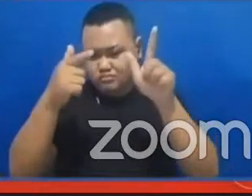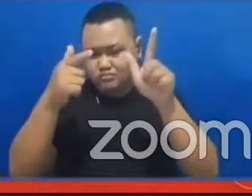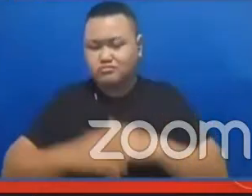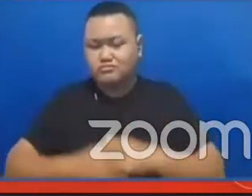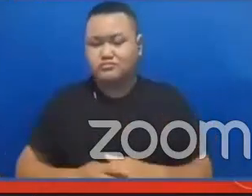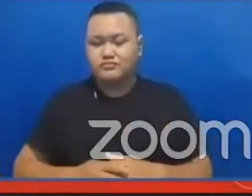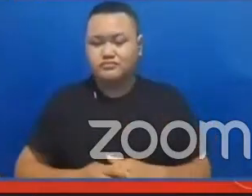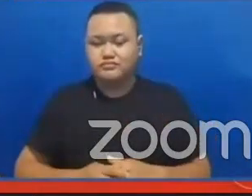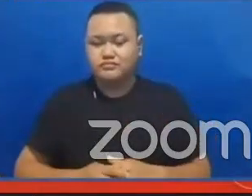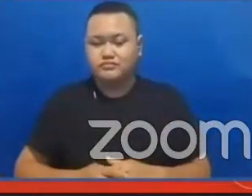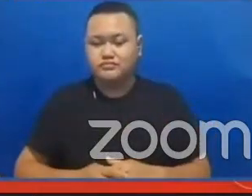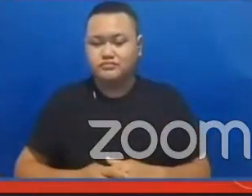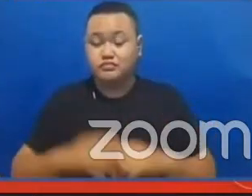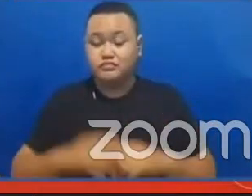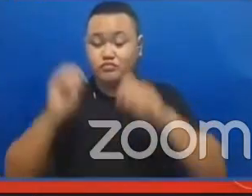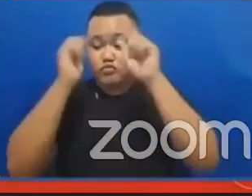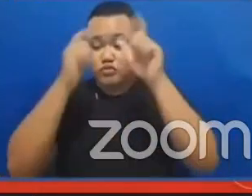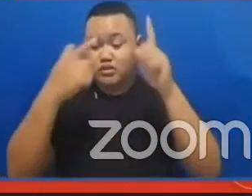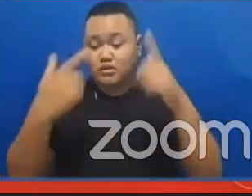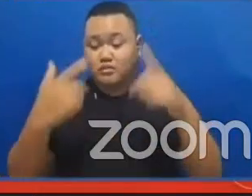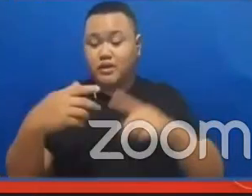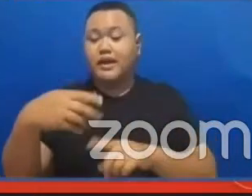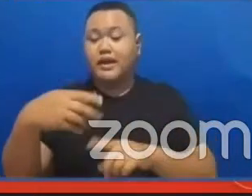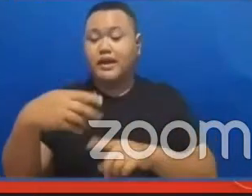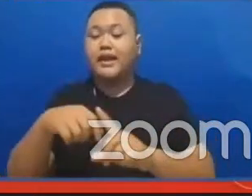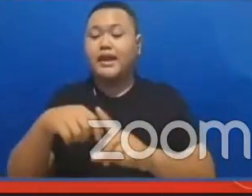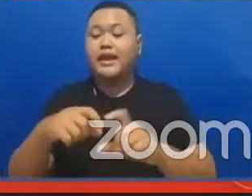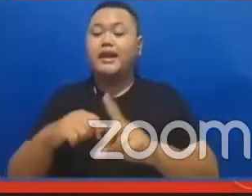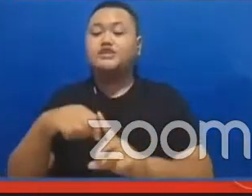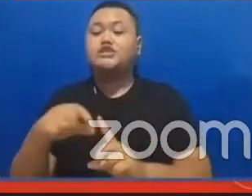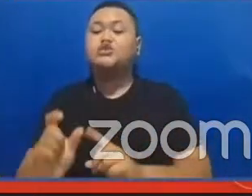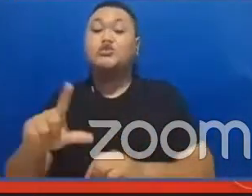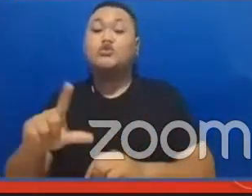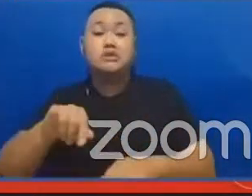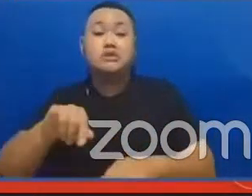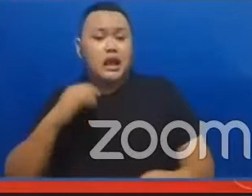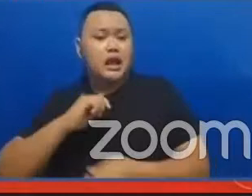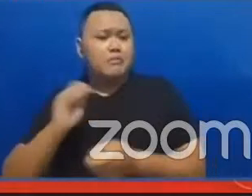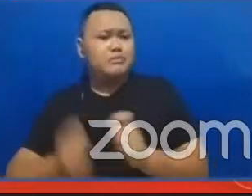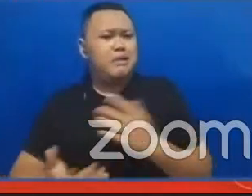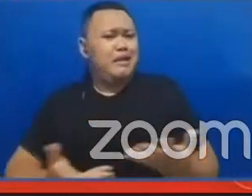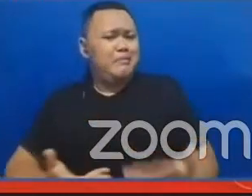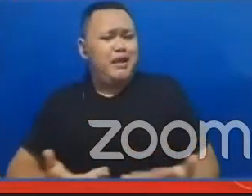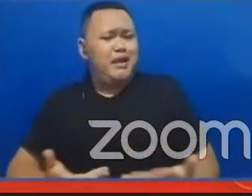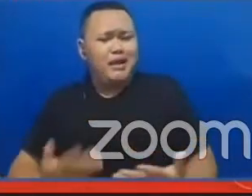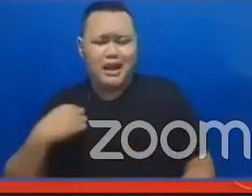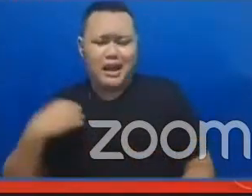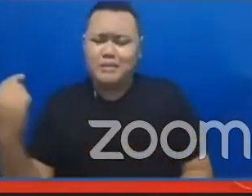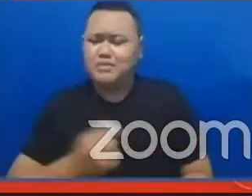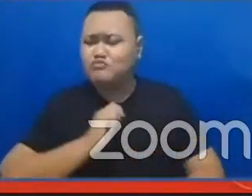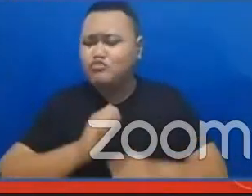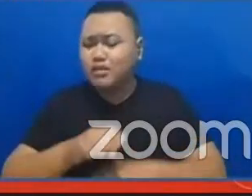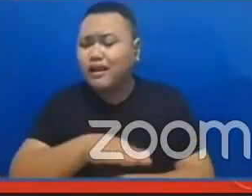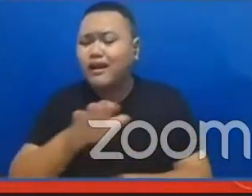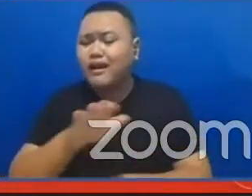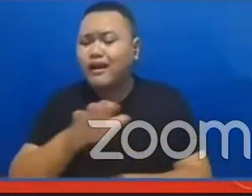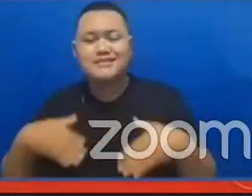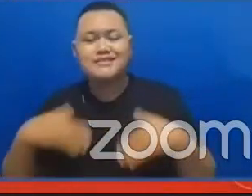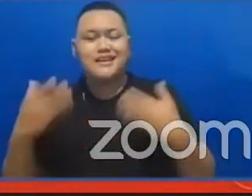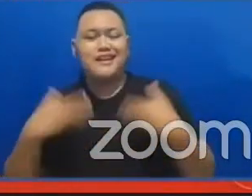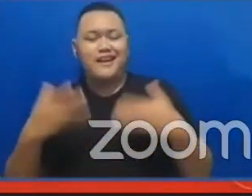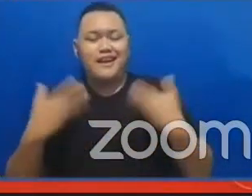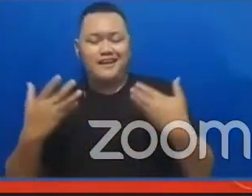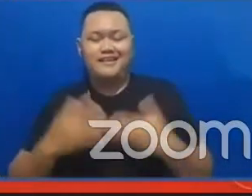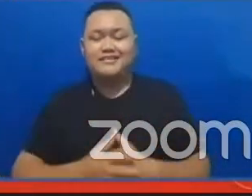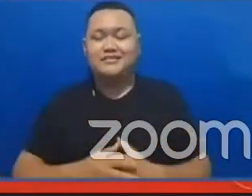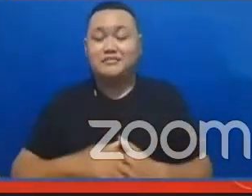make student happy at school. Bagaimana membuat siswa happy at school. Ada beberapa kriteria